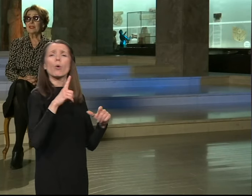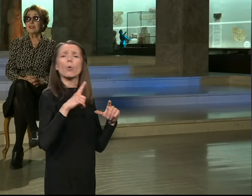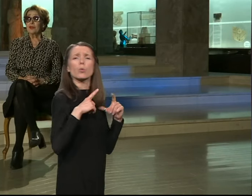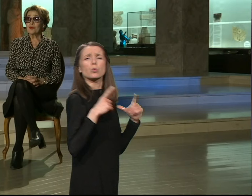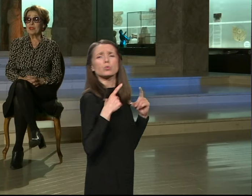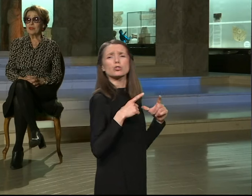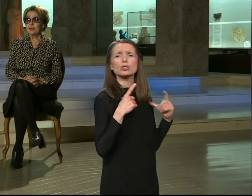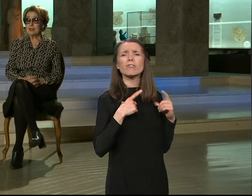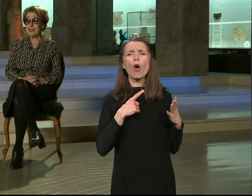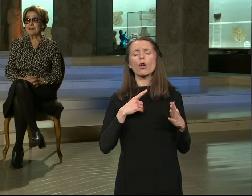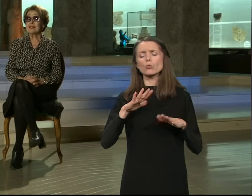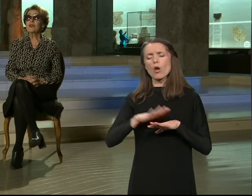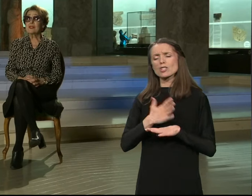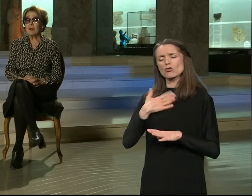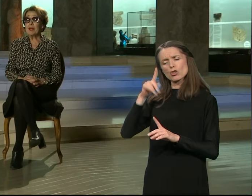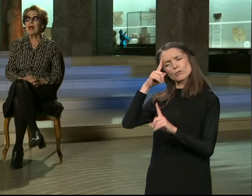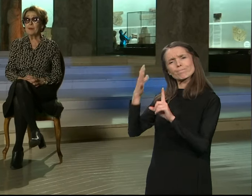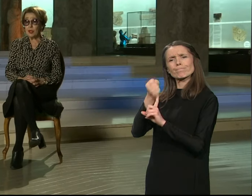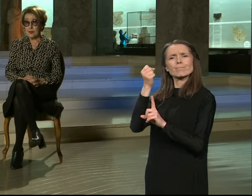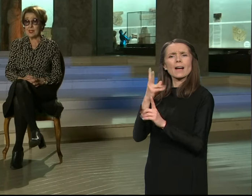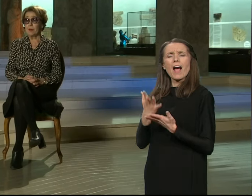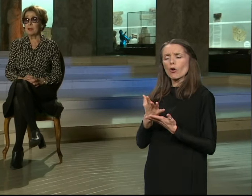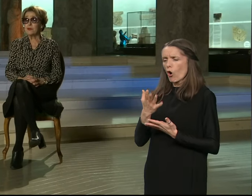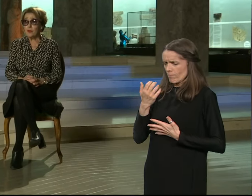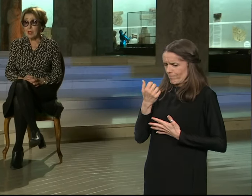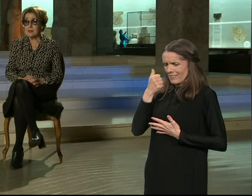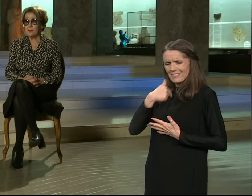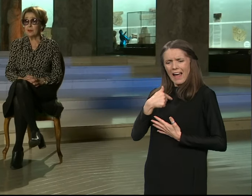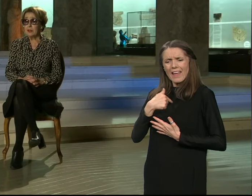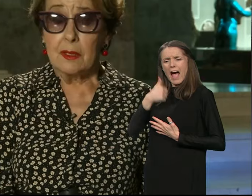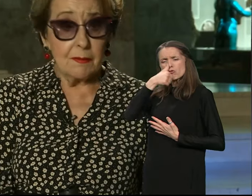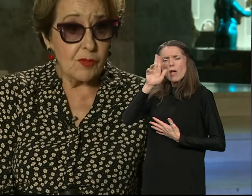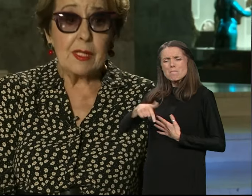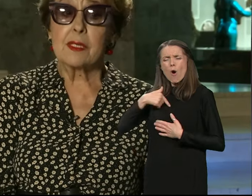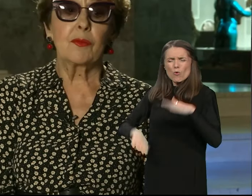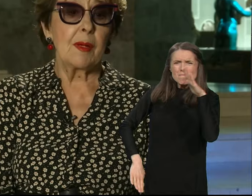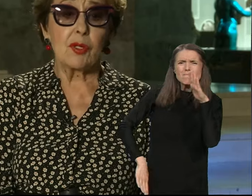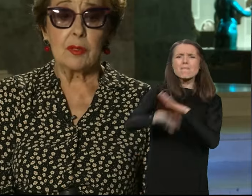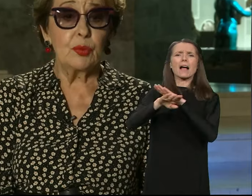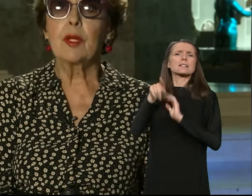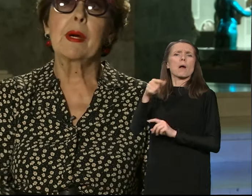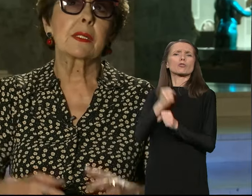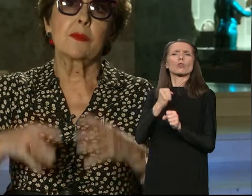ispuniti u smislu dati sve od sebe, najbolje od sebe, svoj maksimum. Vaš